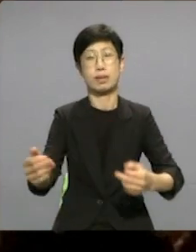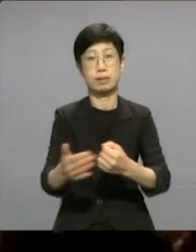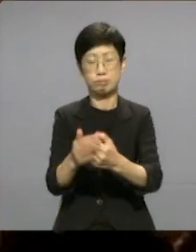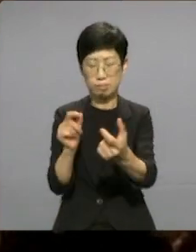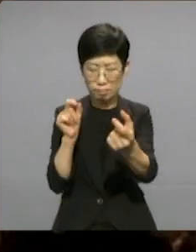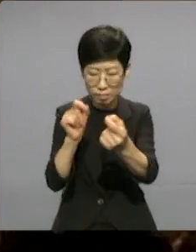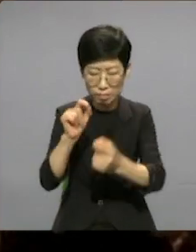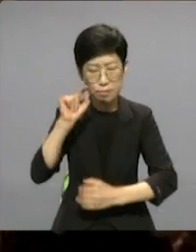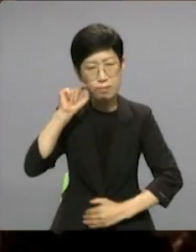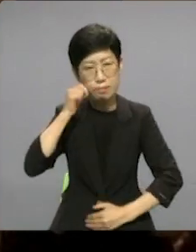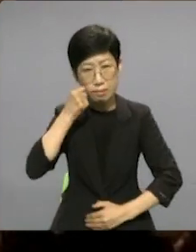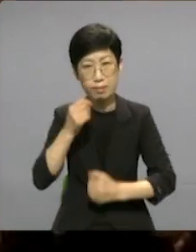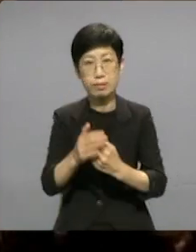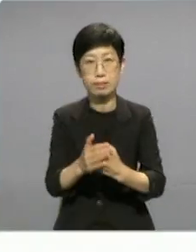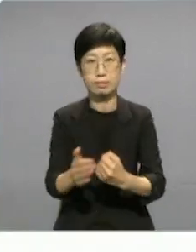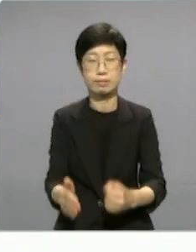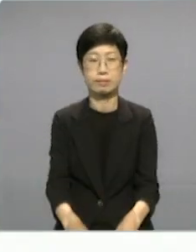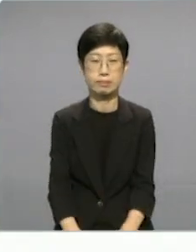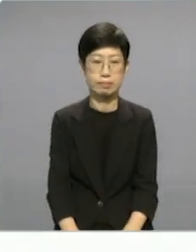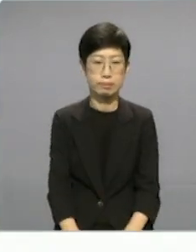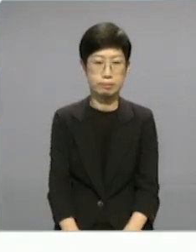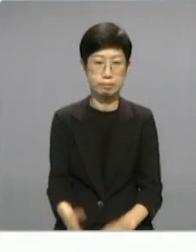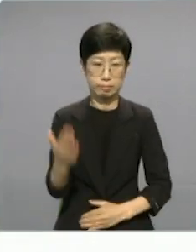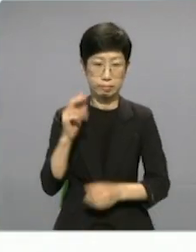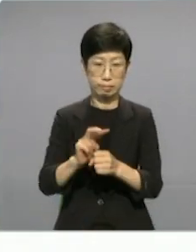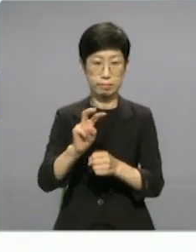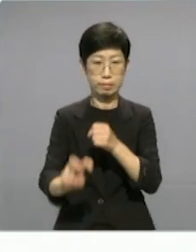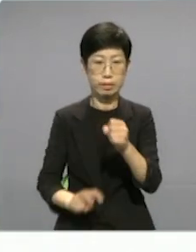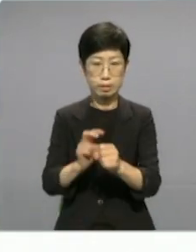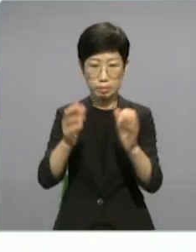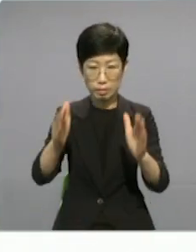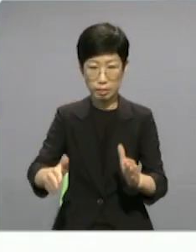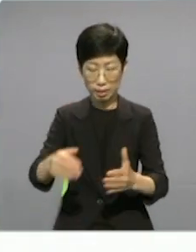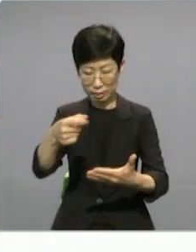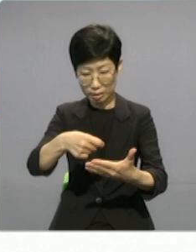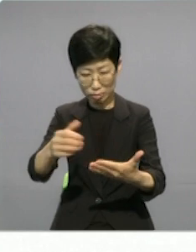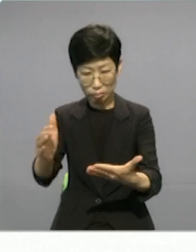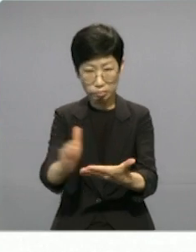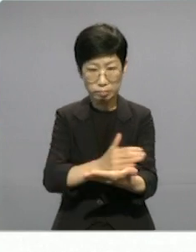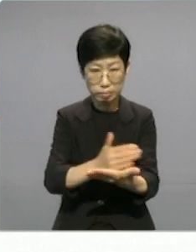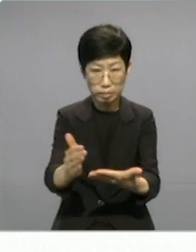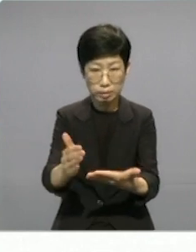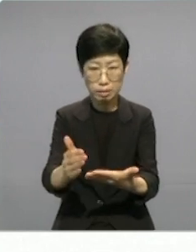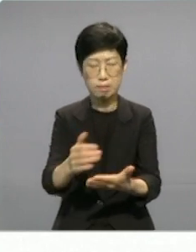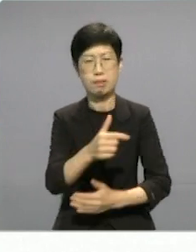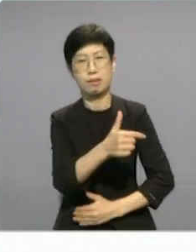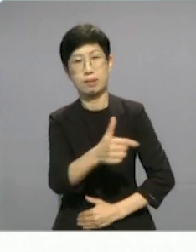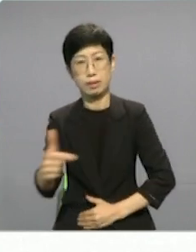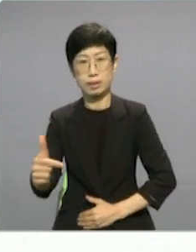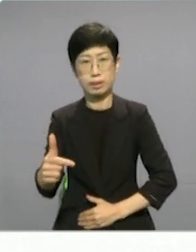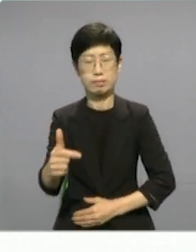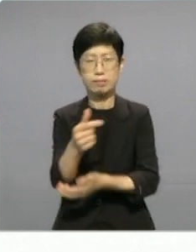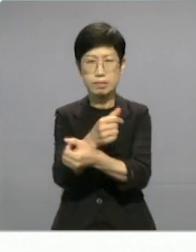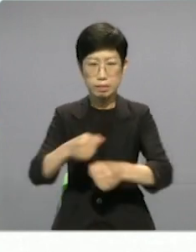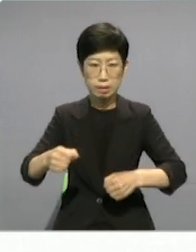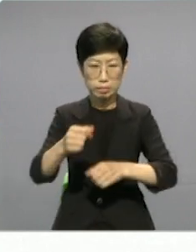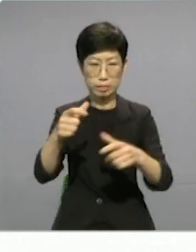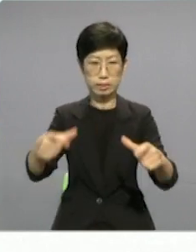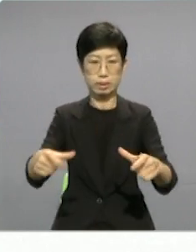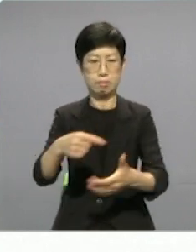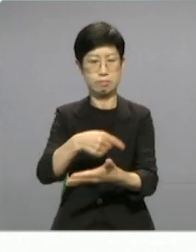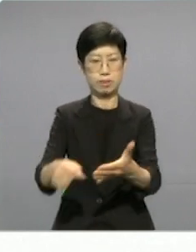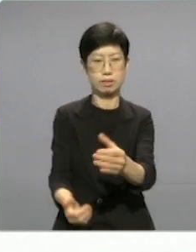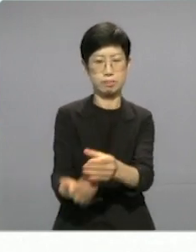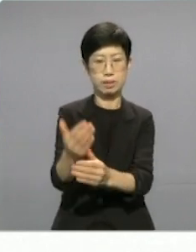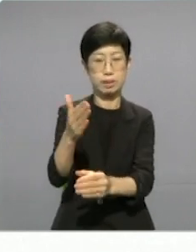접근이 어렵기 때문입니다. So it's covering a huge area at a scale that we haven't seen, at least in the data set that we have that covers the